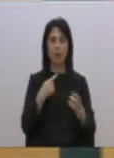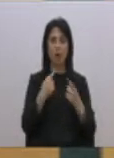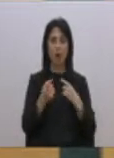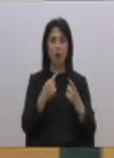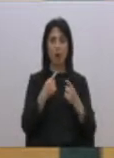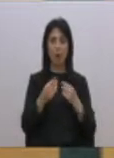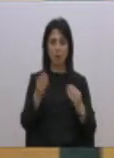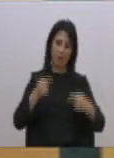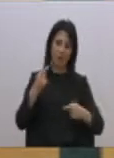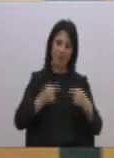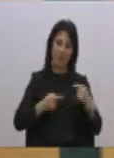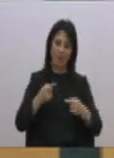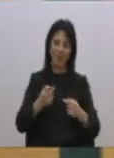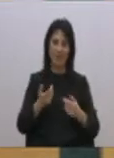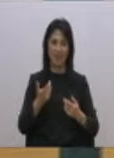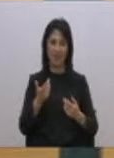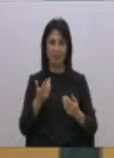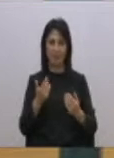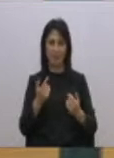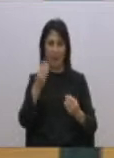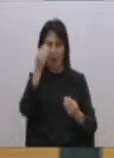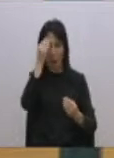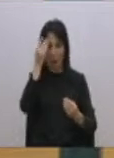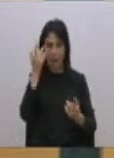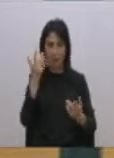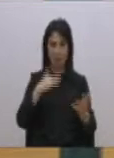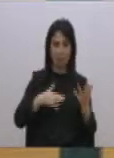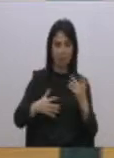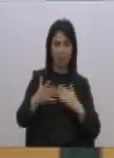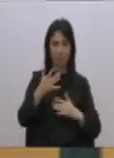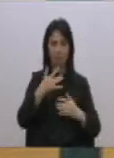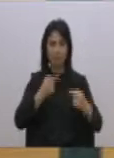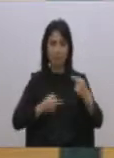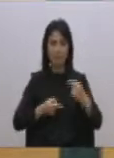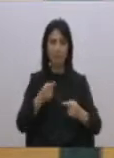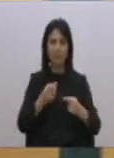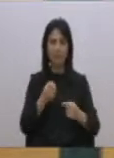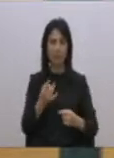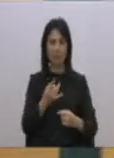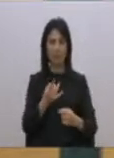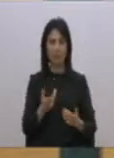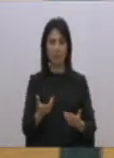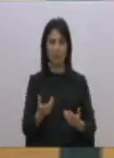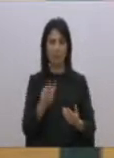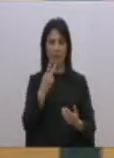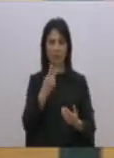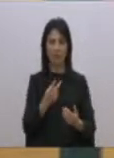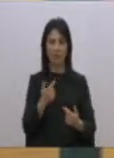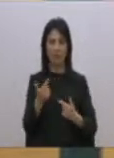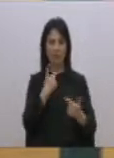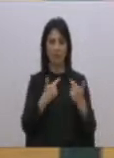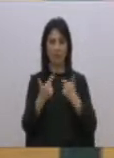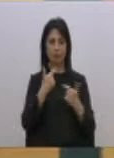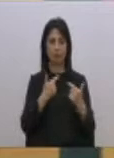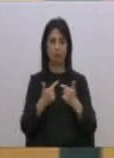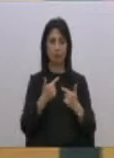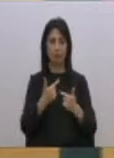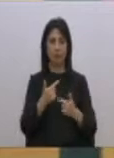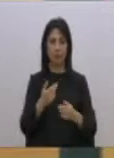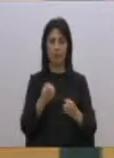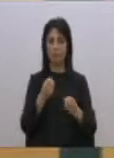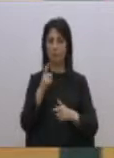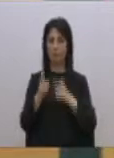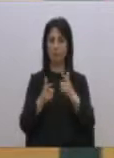ამ შეიძლების პაექრობ აზრთა გაცვლა გამოცვლის, ჩვენ კიდევ ერთხელ ვნახეთ შეურაცხყოფა მოქმედ